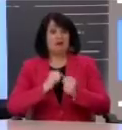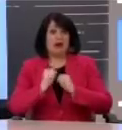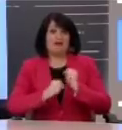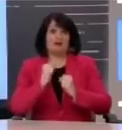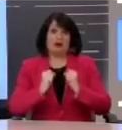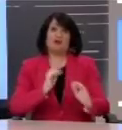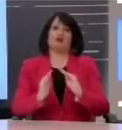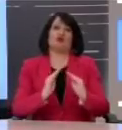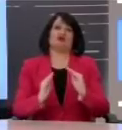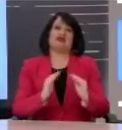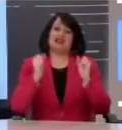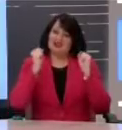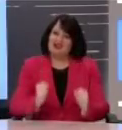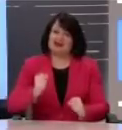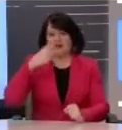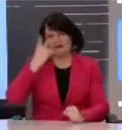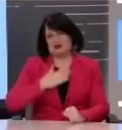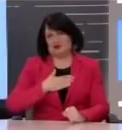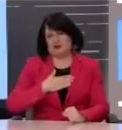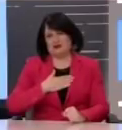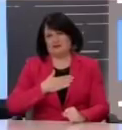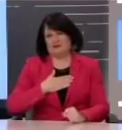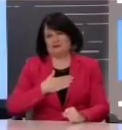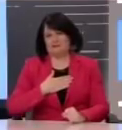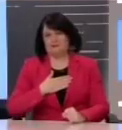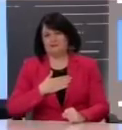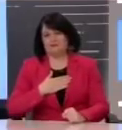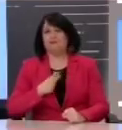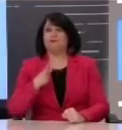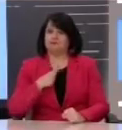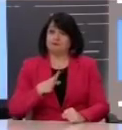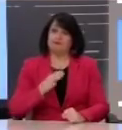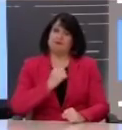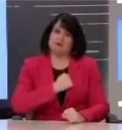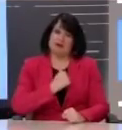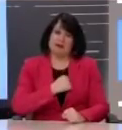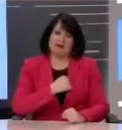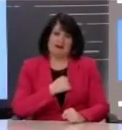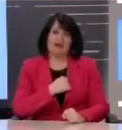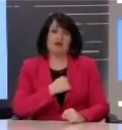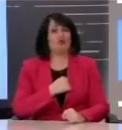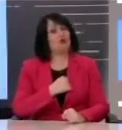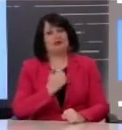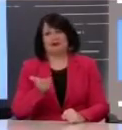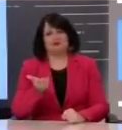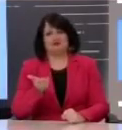την υπεράσπιση των κυριαρχικών δικαιωμάτων της πατρίδας μας. Και θέλω να πιστεύω ότι δεν υπάρχει καμία